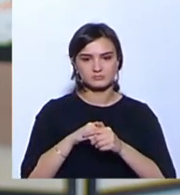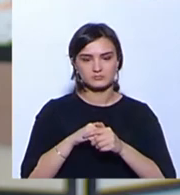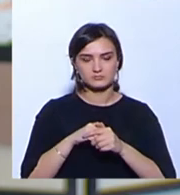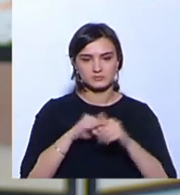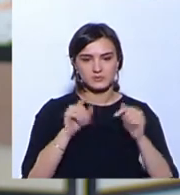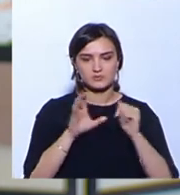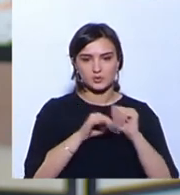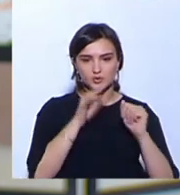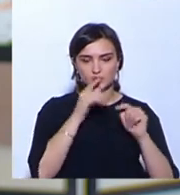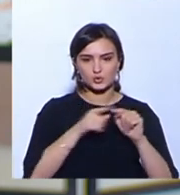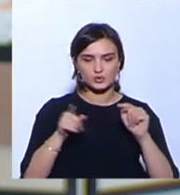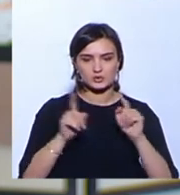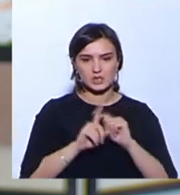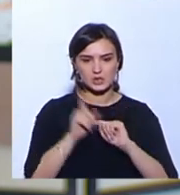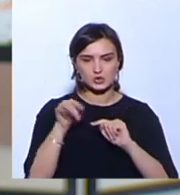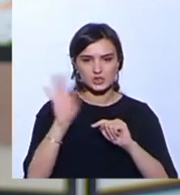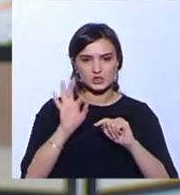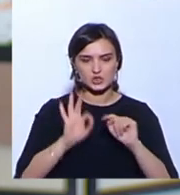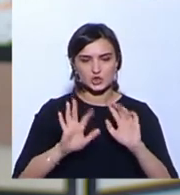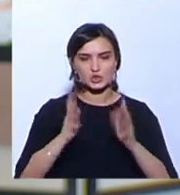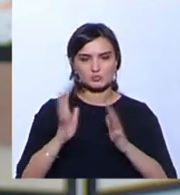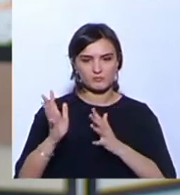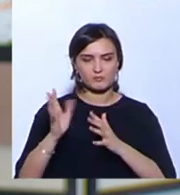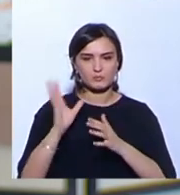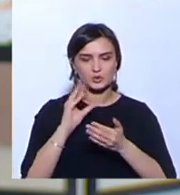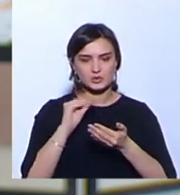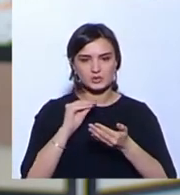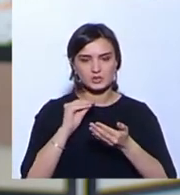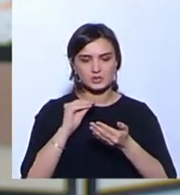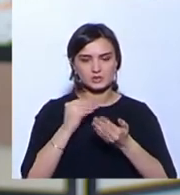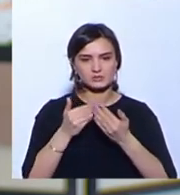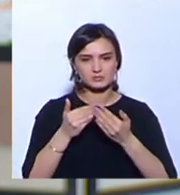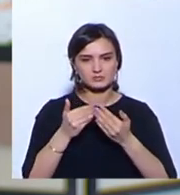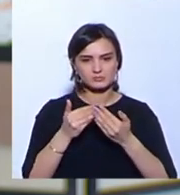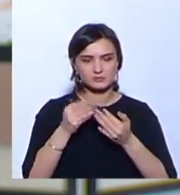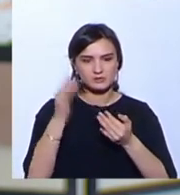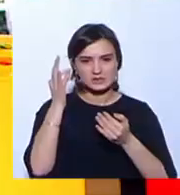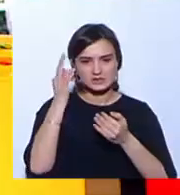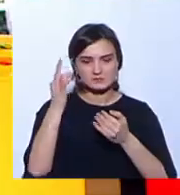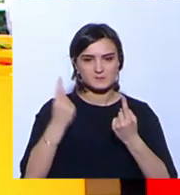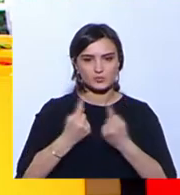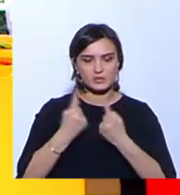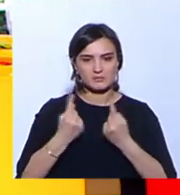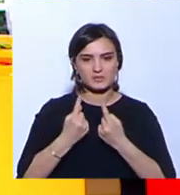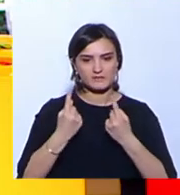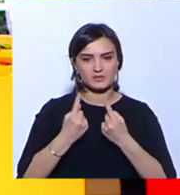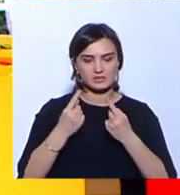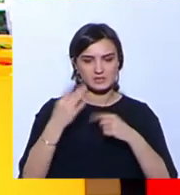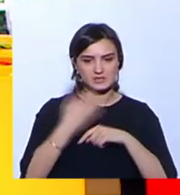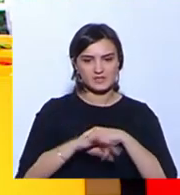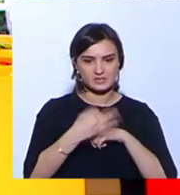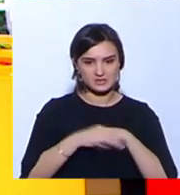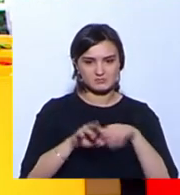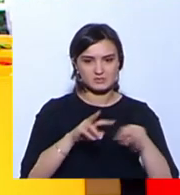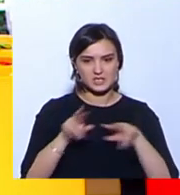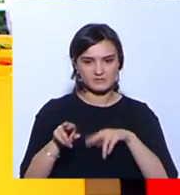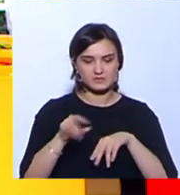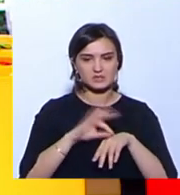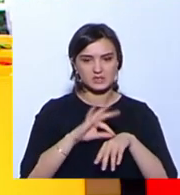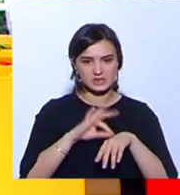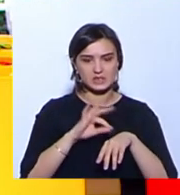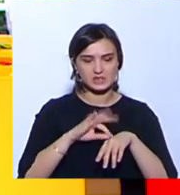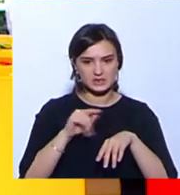ამ ბოლო დროს წამოვიდა ისეთი ხშირი შემთხვევები, როდესაც თმის ბუდობრივი ცვენის მსგავსი